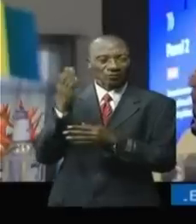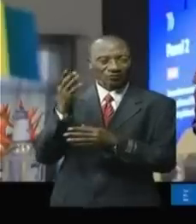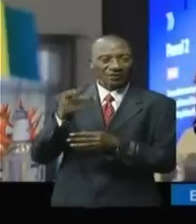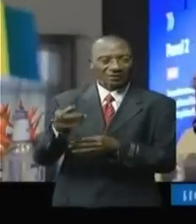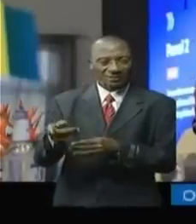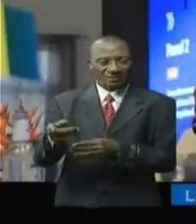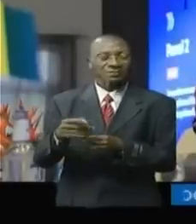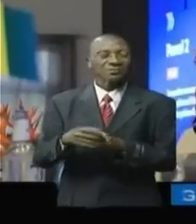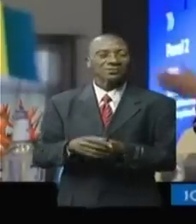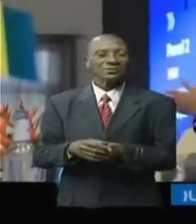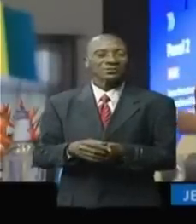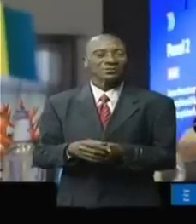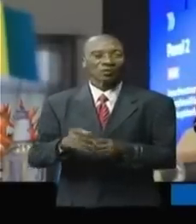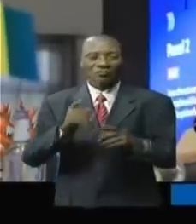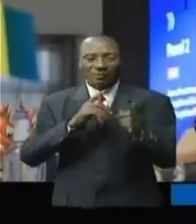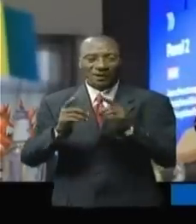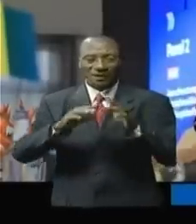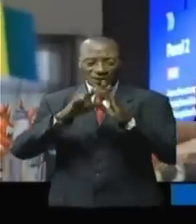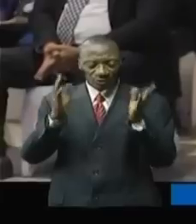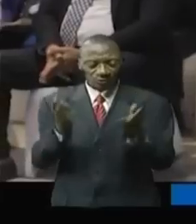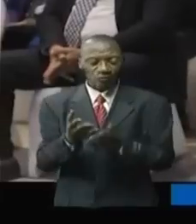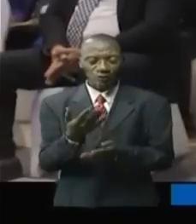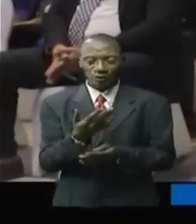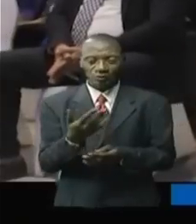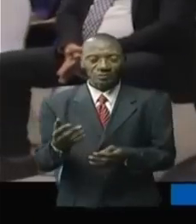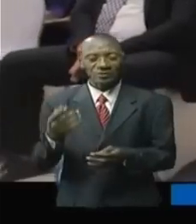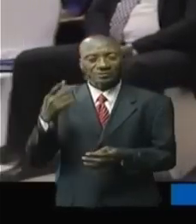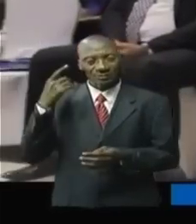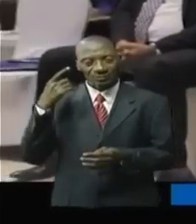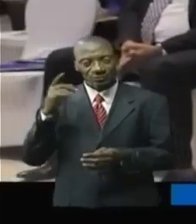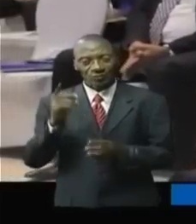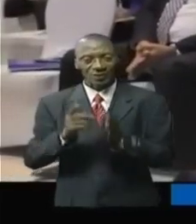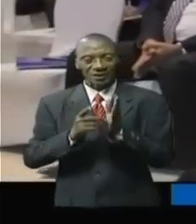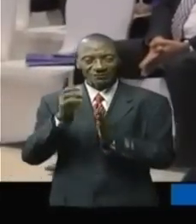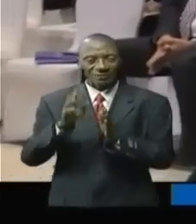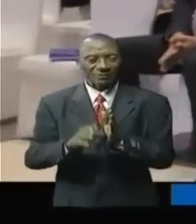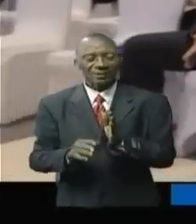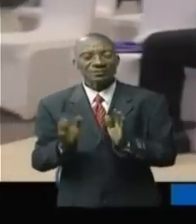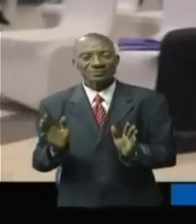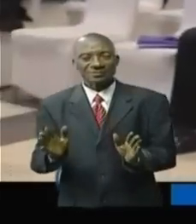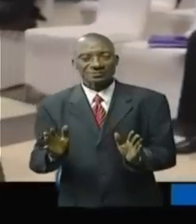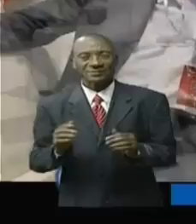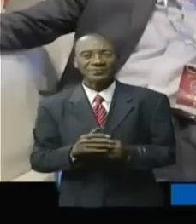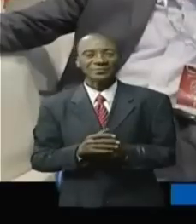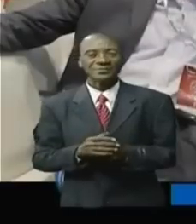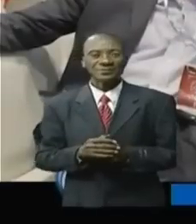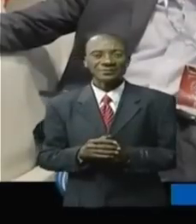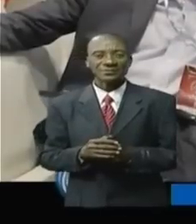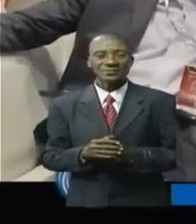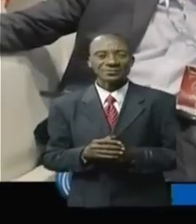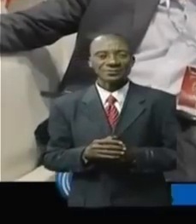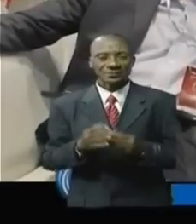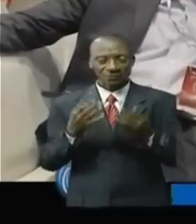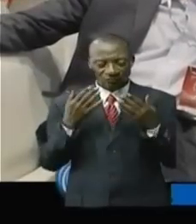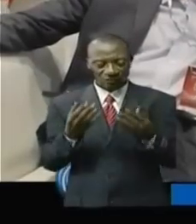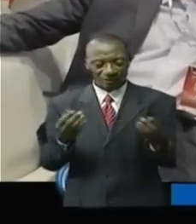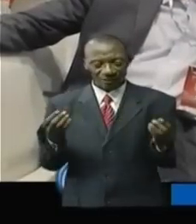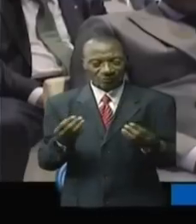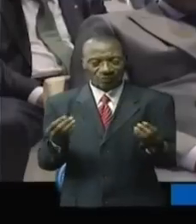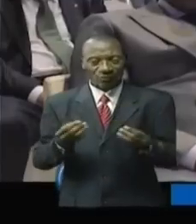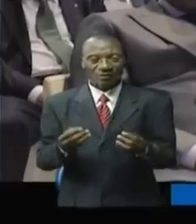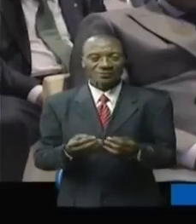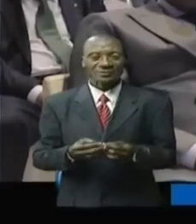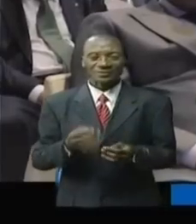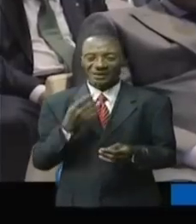innovations numériques ont été soulignés par le panéliste. Le dernier panel de la journée a vu trois membres du gouvernement, entre autres le